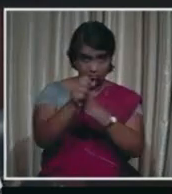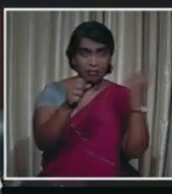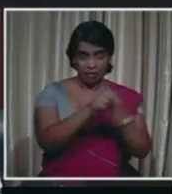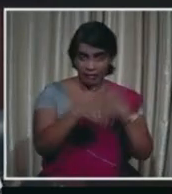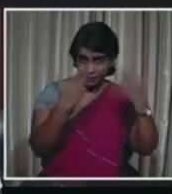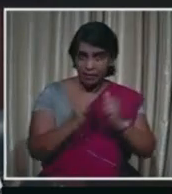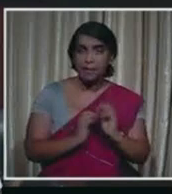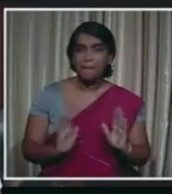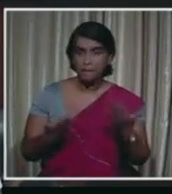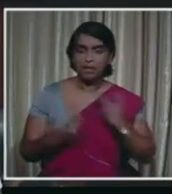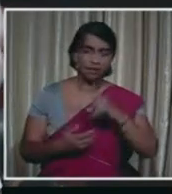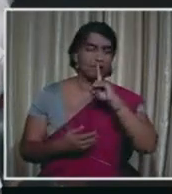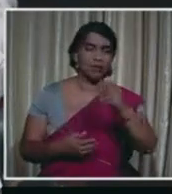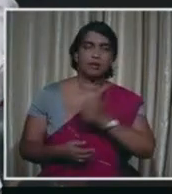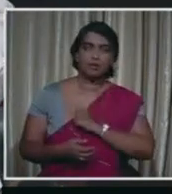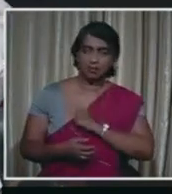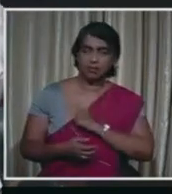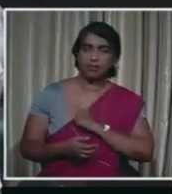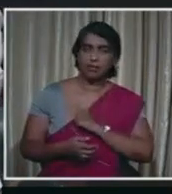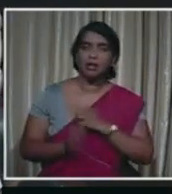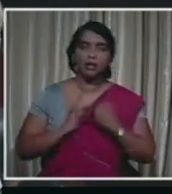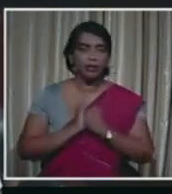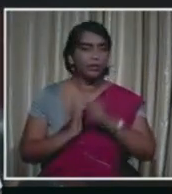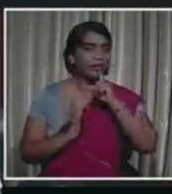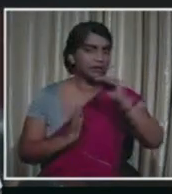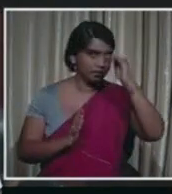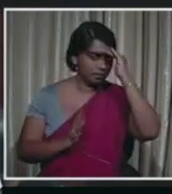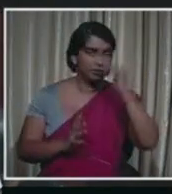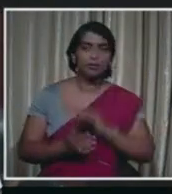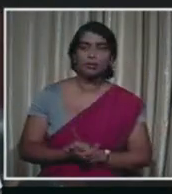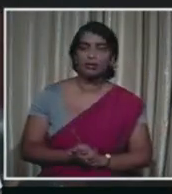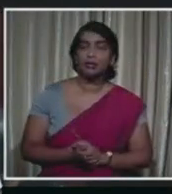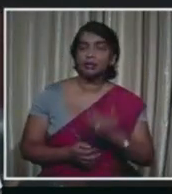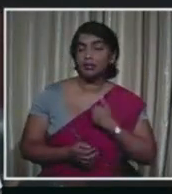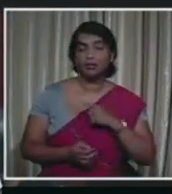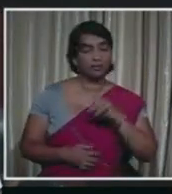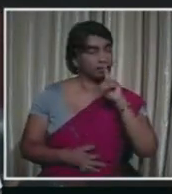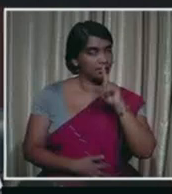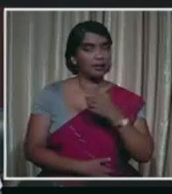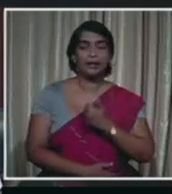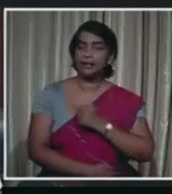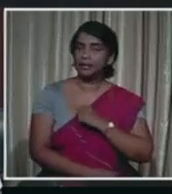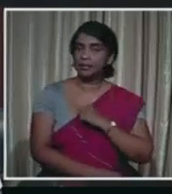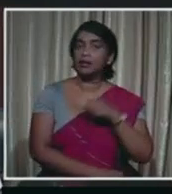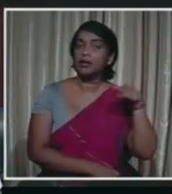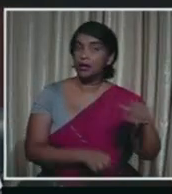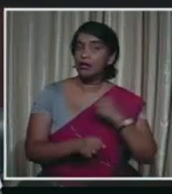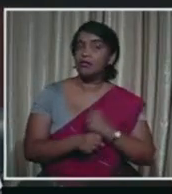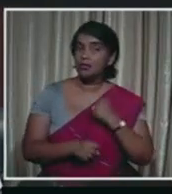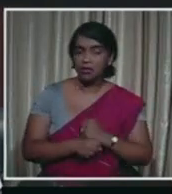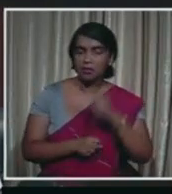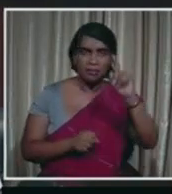පටන් ගත්තේ මං අහන්න කැමති ගරු කථානායකතුමනි මං අහන්න කැමති මේ ආණ්ඩුව දැන්